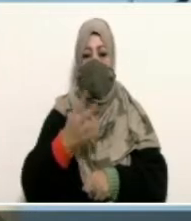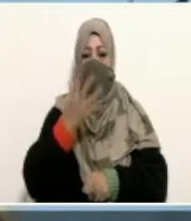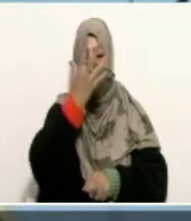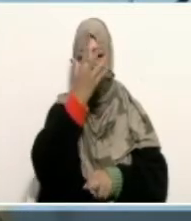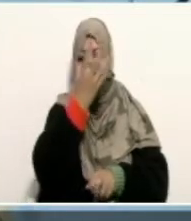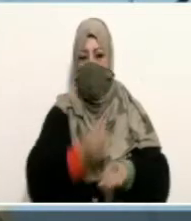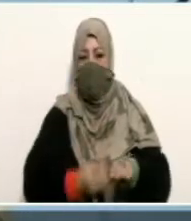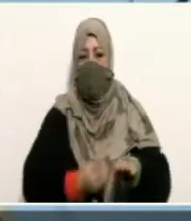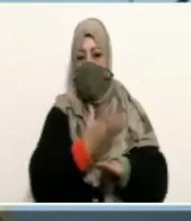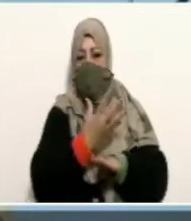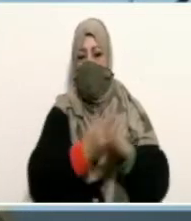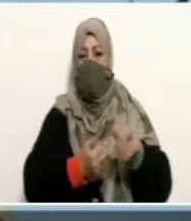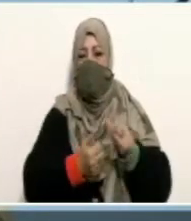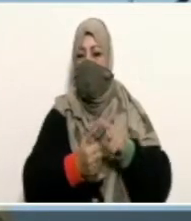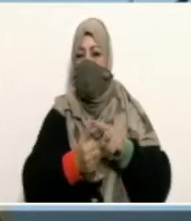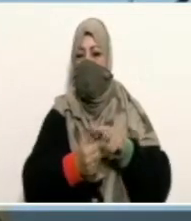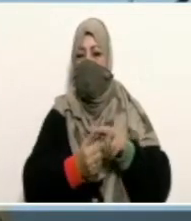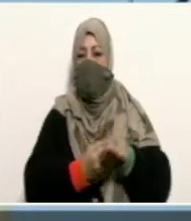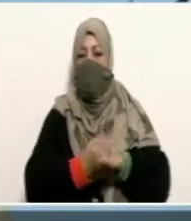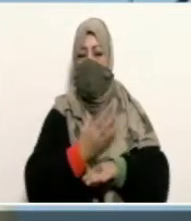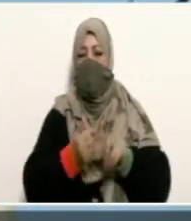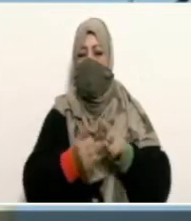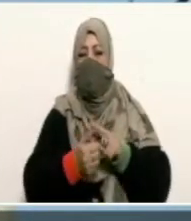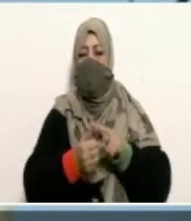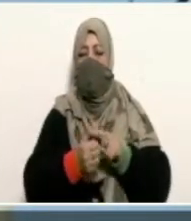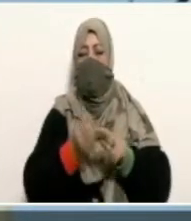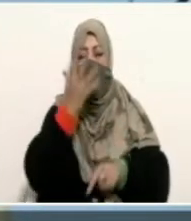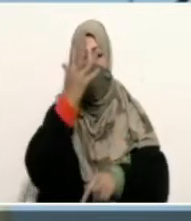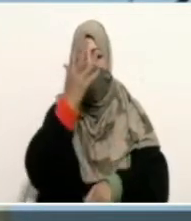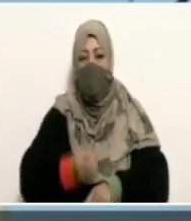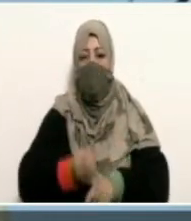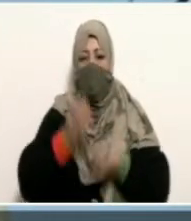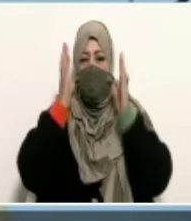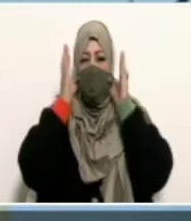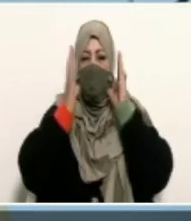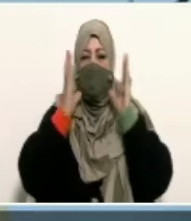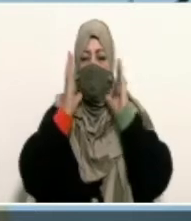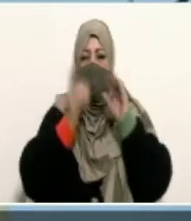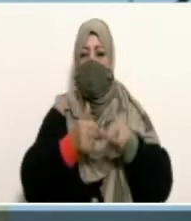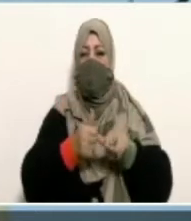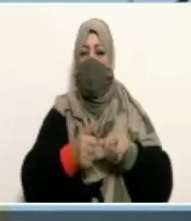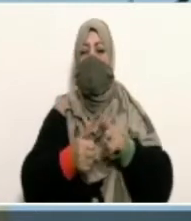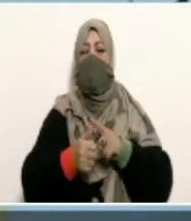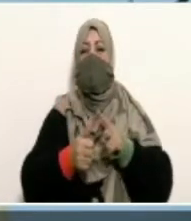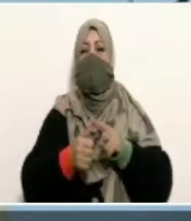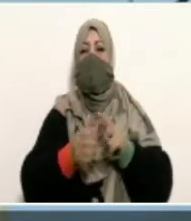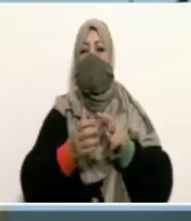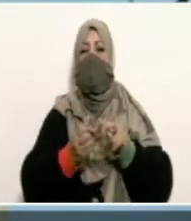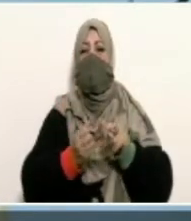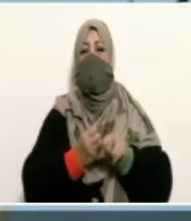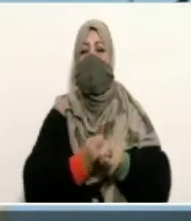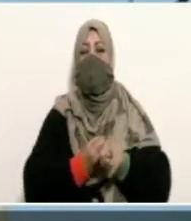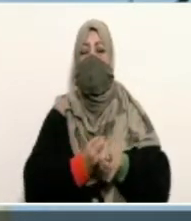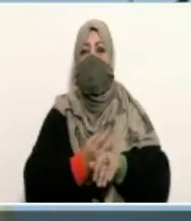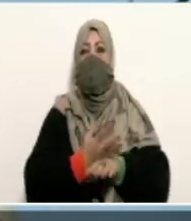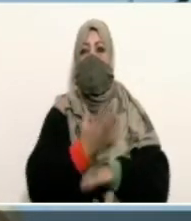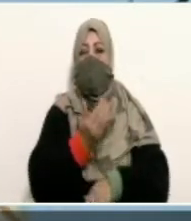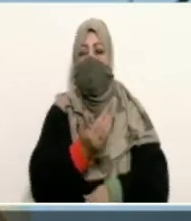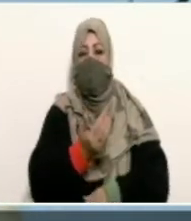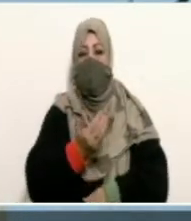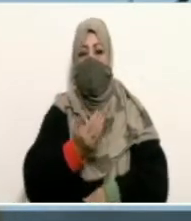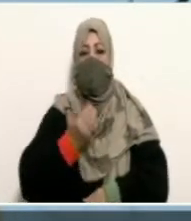اخر وقت قيام الليل هو ليس الاذان الاول وانما بطلوع الفجر، يعني الليل ينتهي عندنا ليس بالاذان